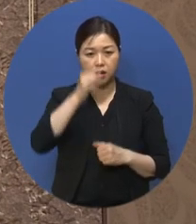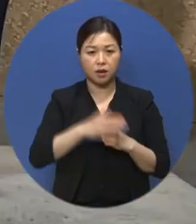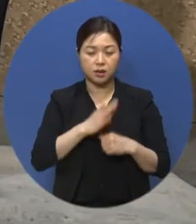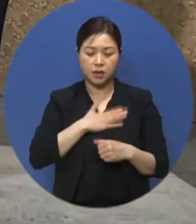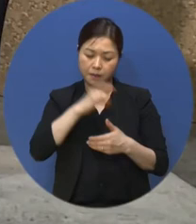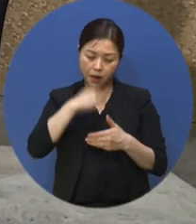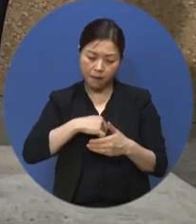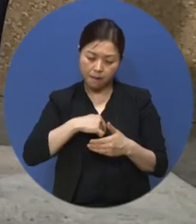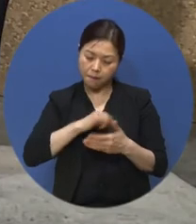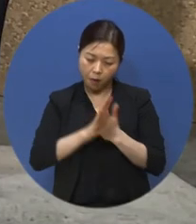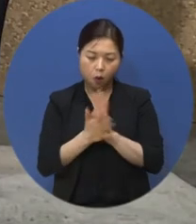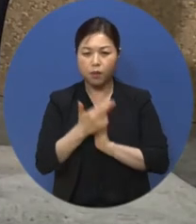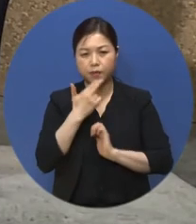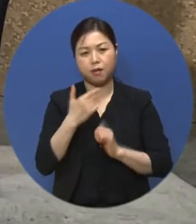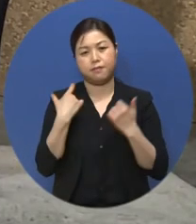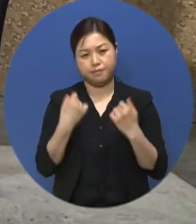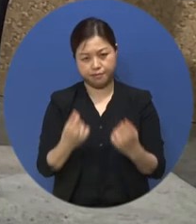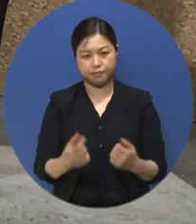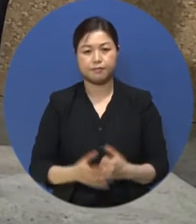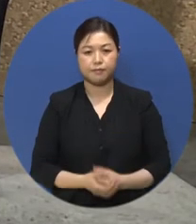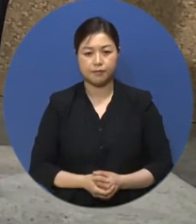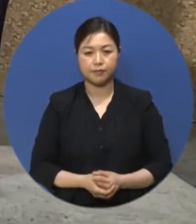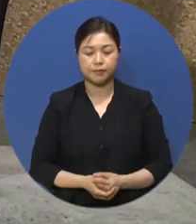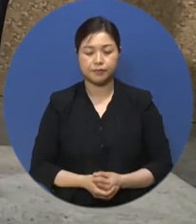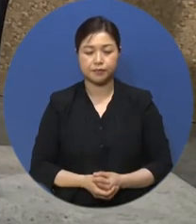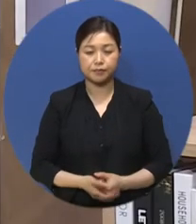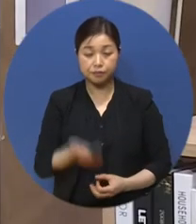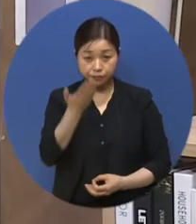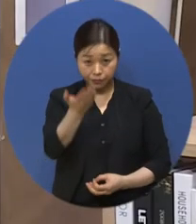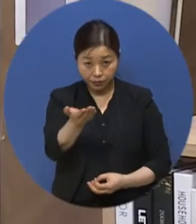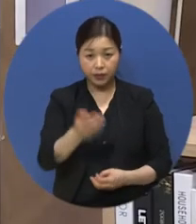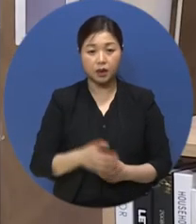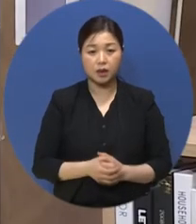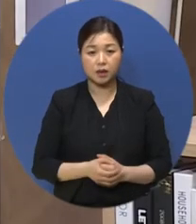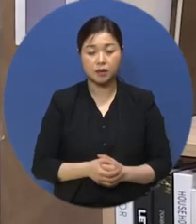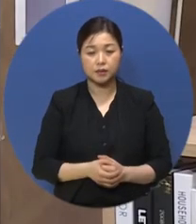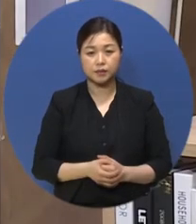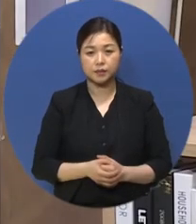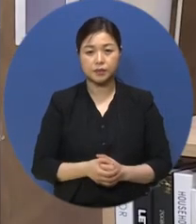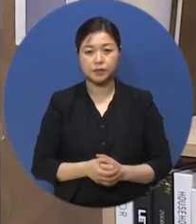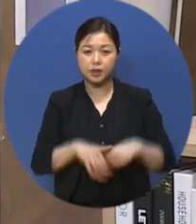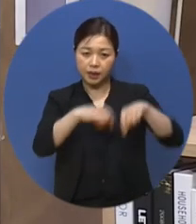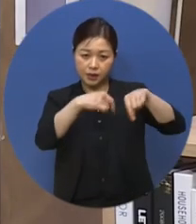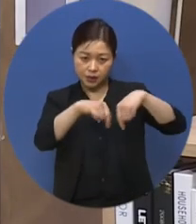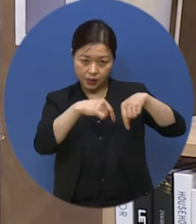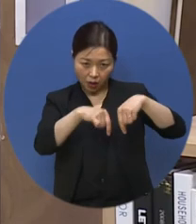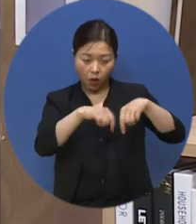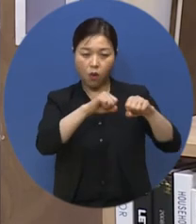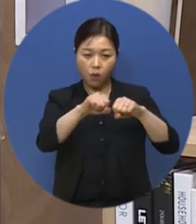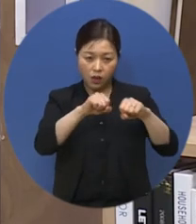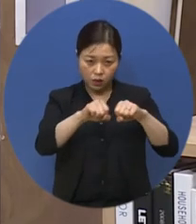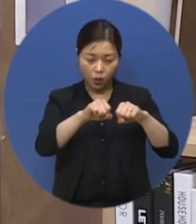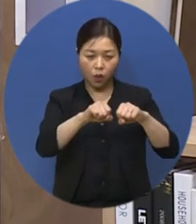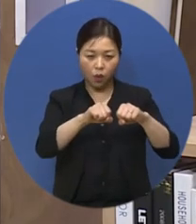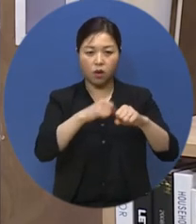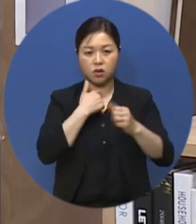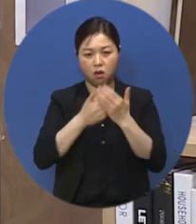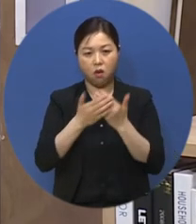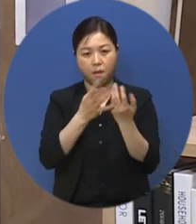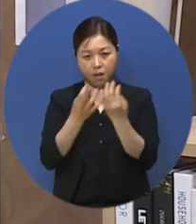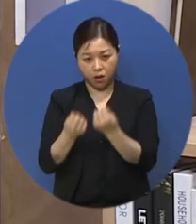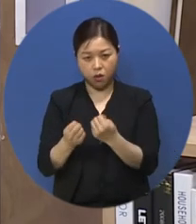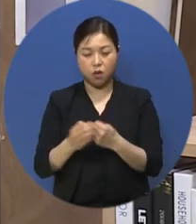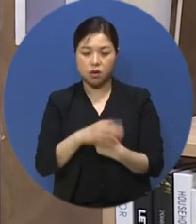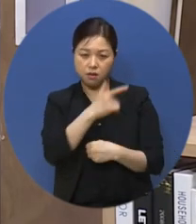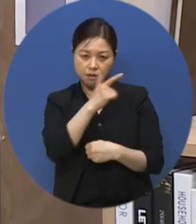없고요. 네. 그러면 이제 위원장님께서 이제 의정 활동을 하시면서 또 여러 많은 경험도 있으실 거고